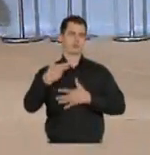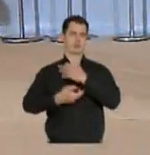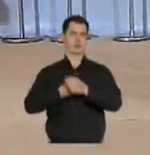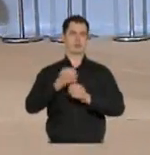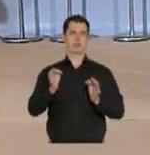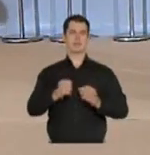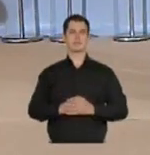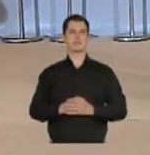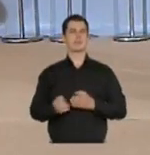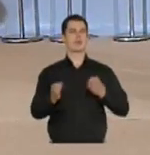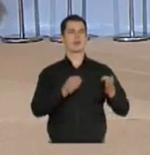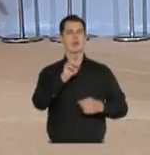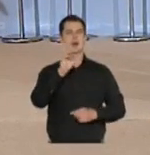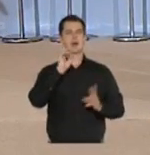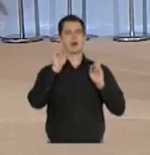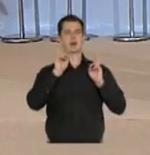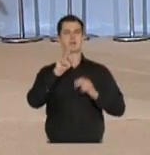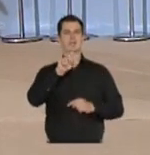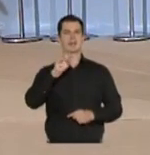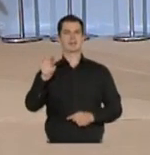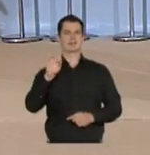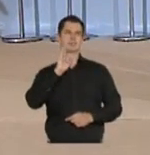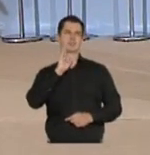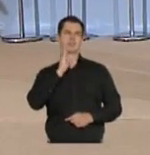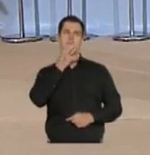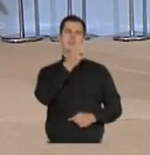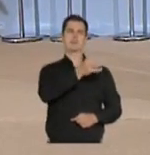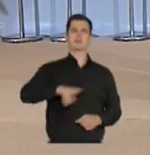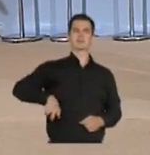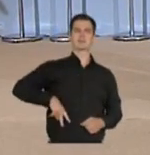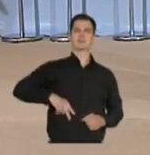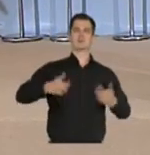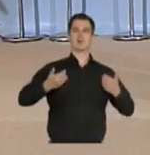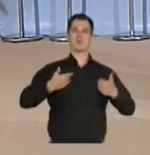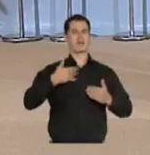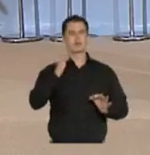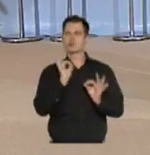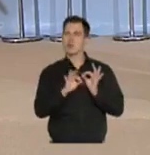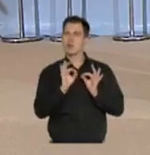proszę, kolejne pytanie. Jacek Czarnecki, Radio Z. Pytanie chyba do pana ministra zdrowia, takie bardzo szczegółowe.